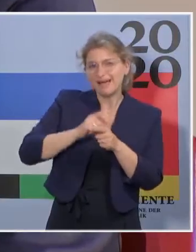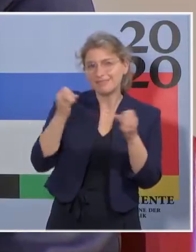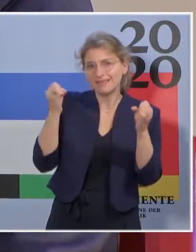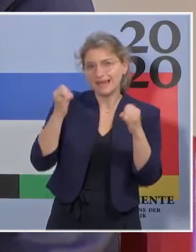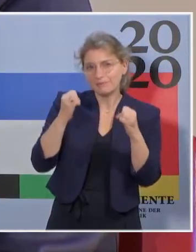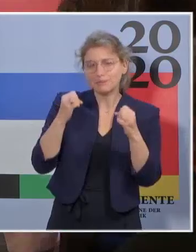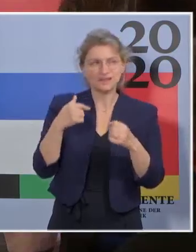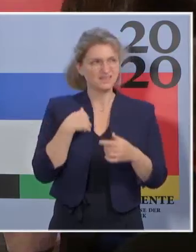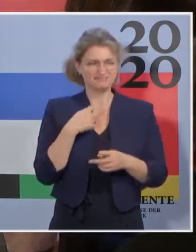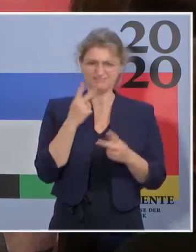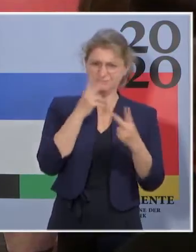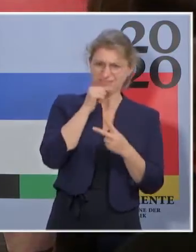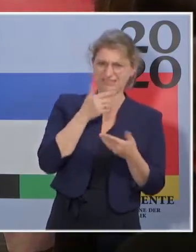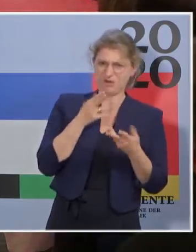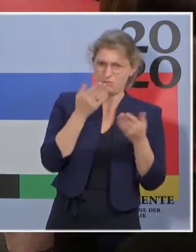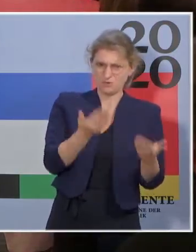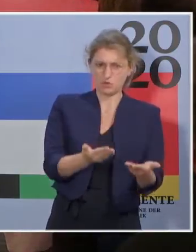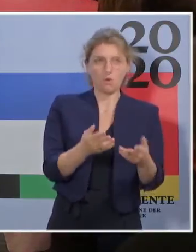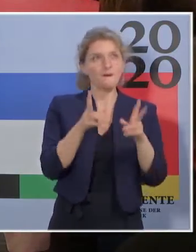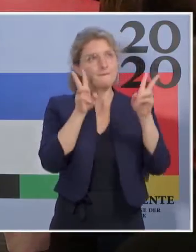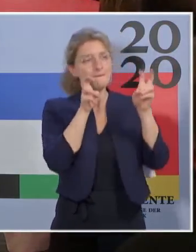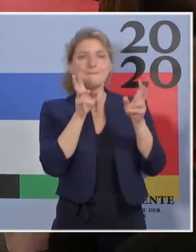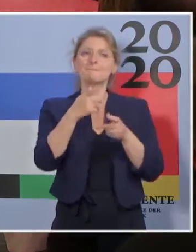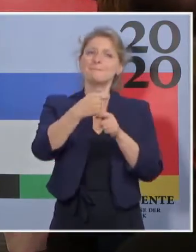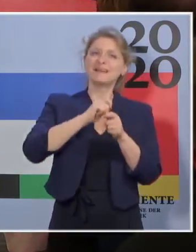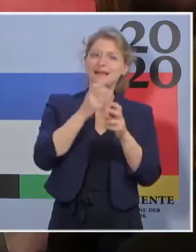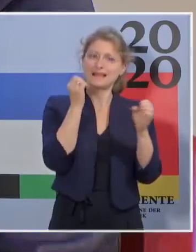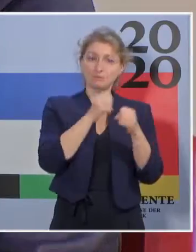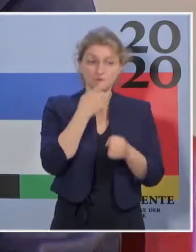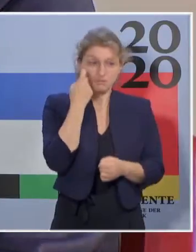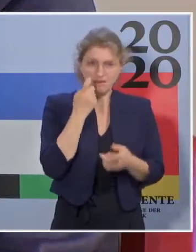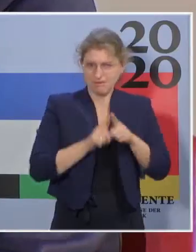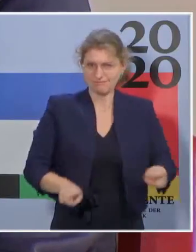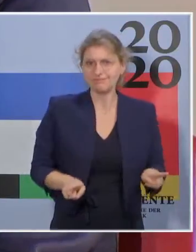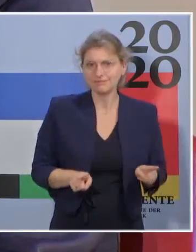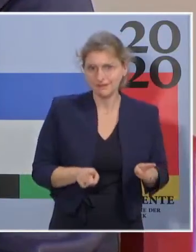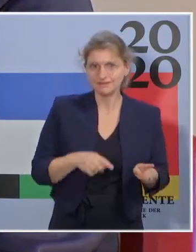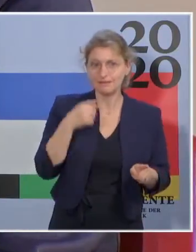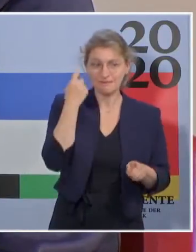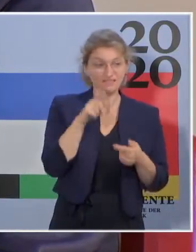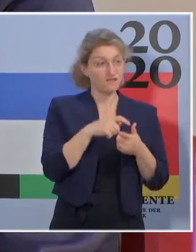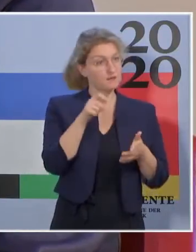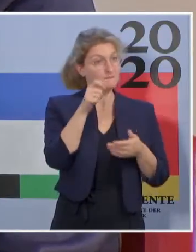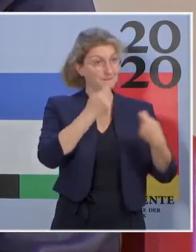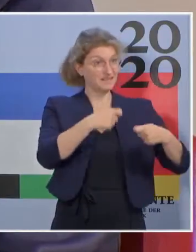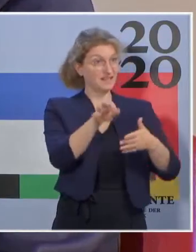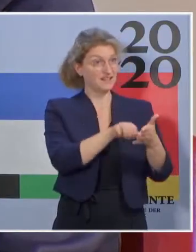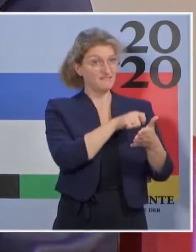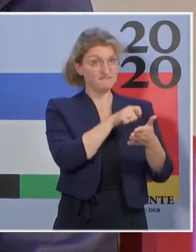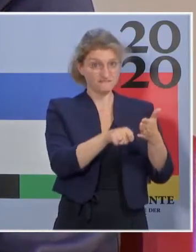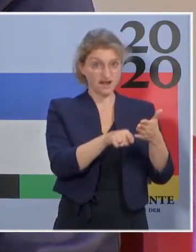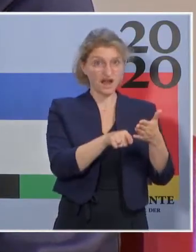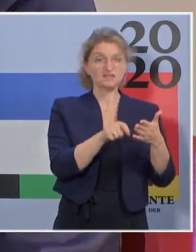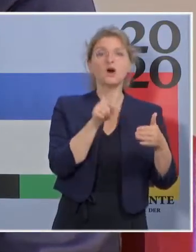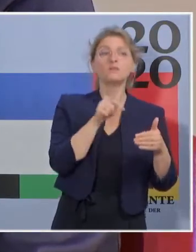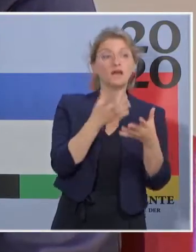sagt. Bananenrepublik ist was ganz anderes. Das ist dann, wenn bei einer Präsidentenwahl der Amtsinhaber das Ergebnis nicht akzeptieren will, sich